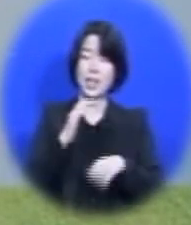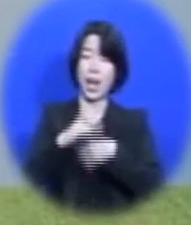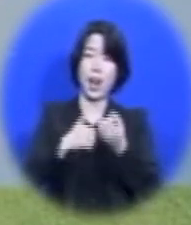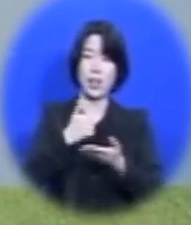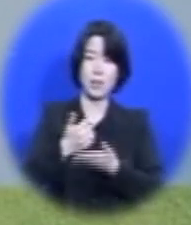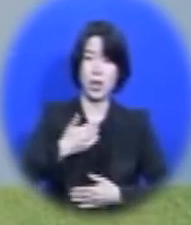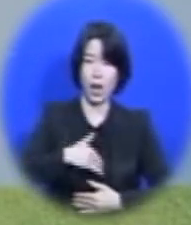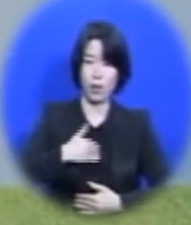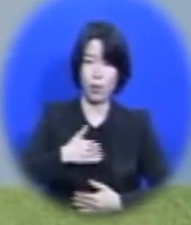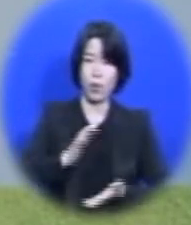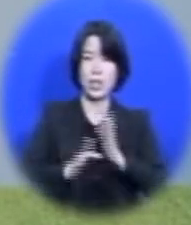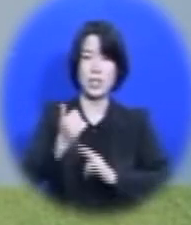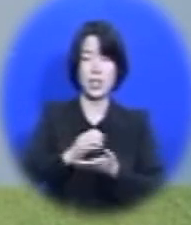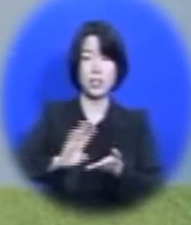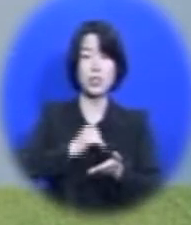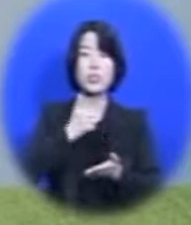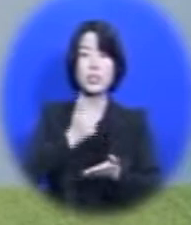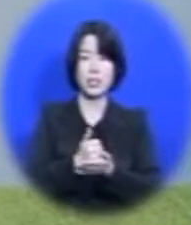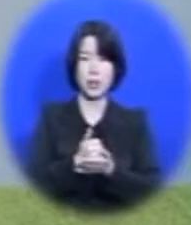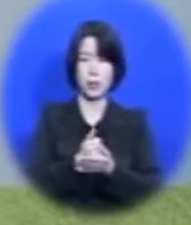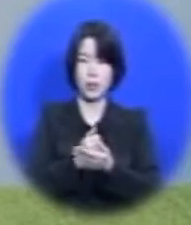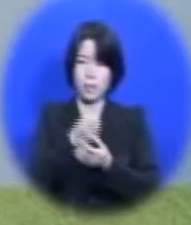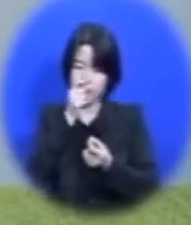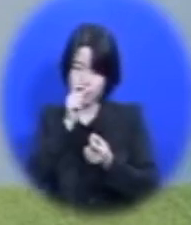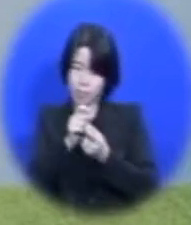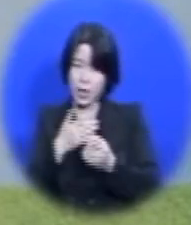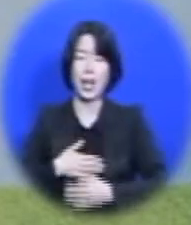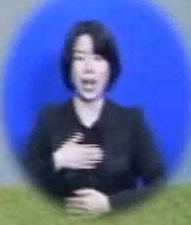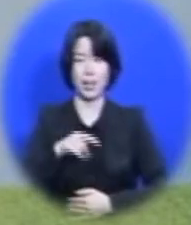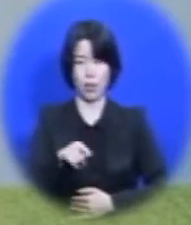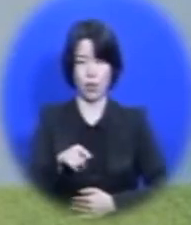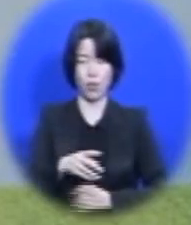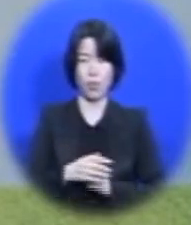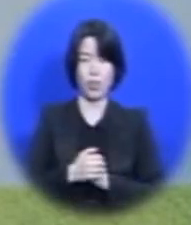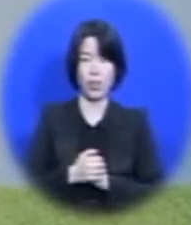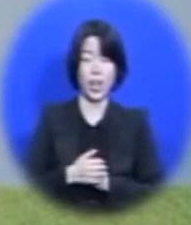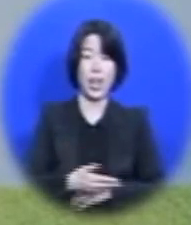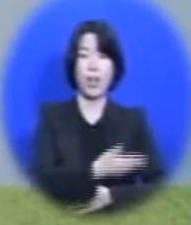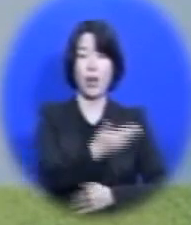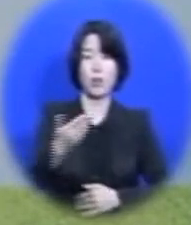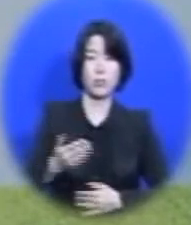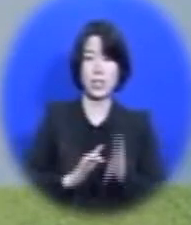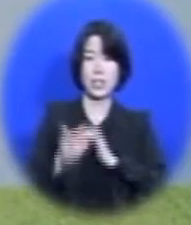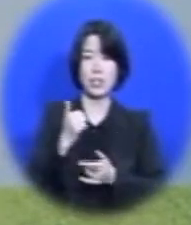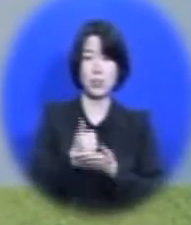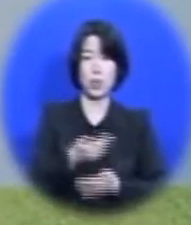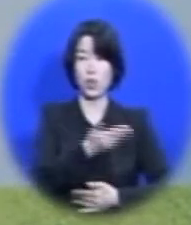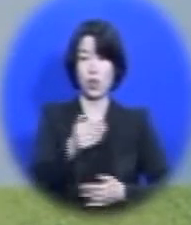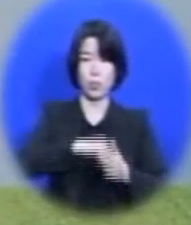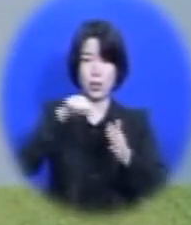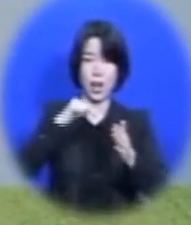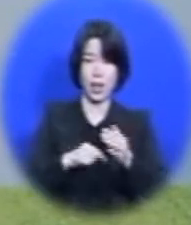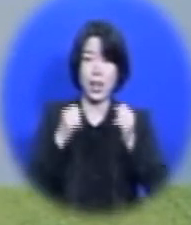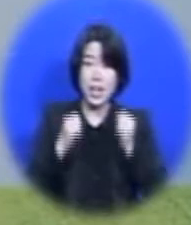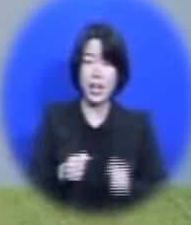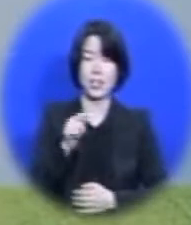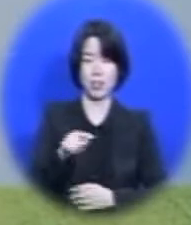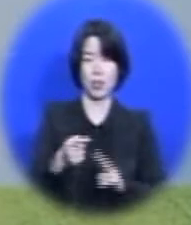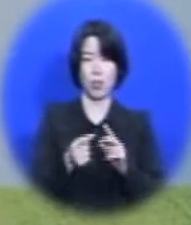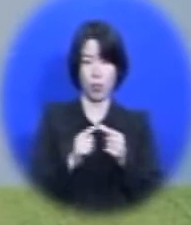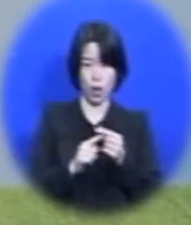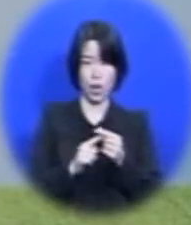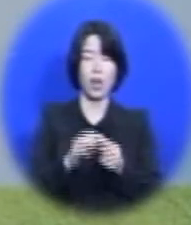알고 예수 그리스도를 친밀하게 아는 것입니다. 여러분들이 예수님이 여러분 안에 계신 것과